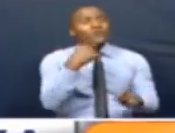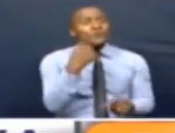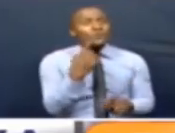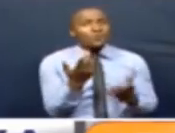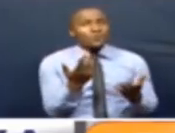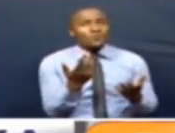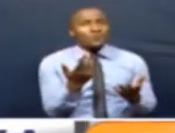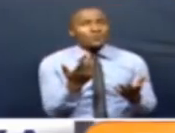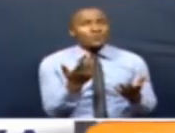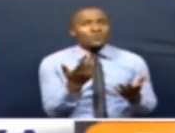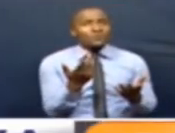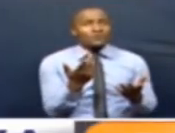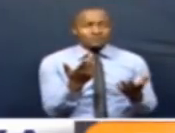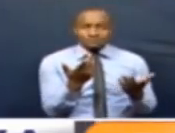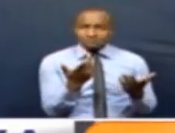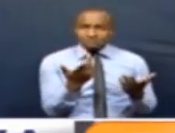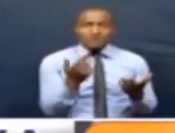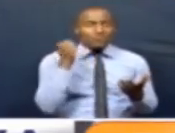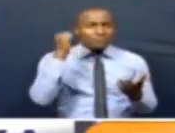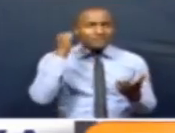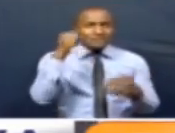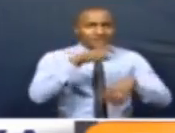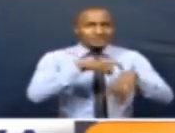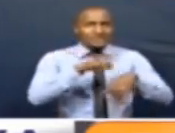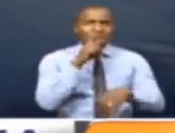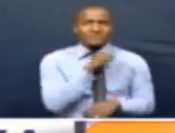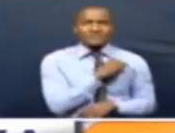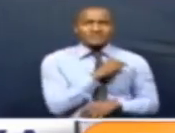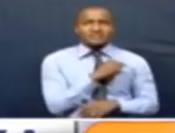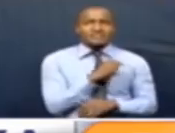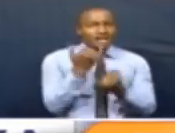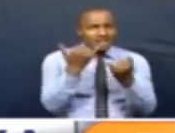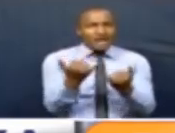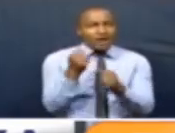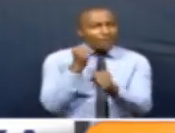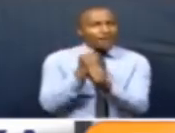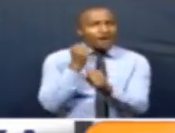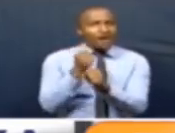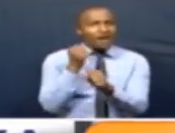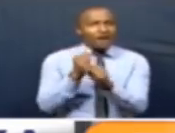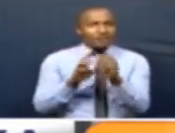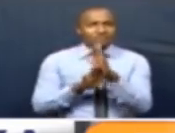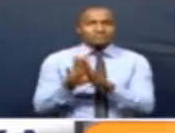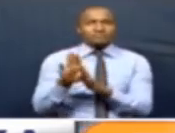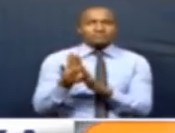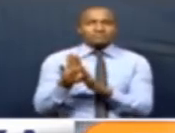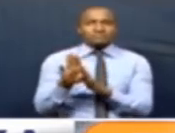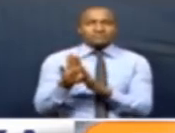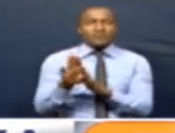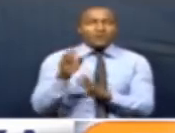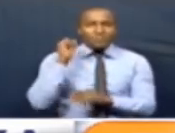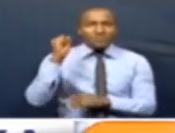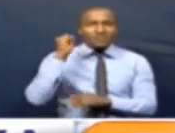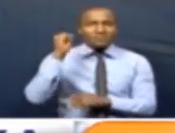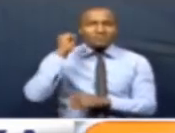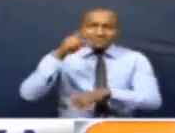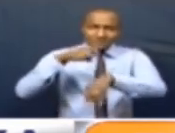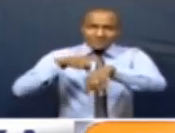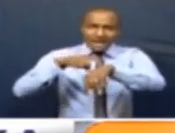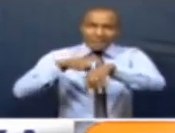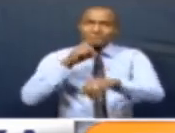We have moved out of political era, we are in development era. Tumefanya siasa, sasa tuko kwa